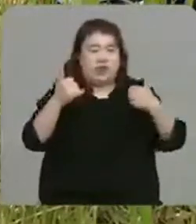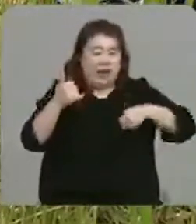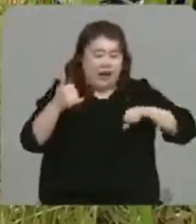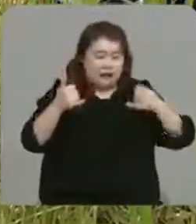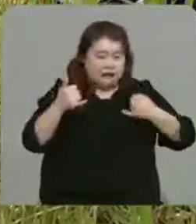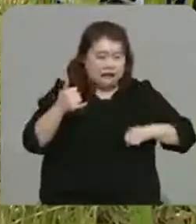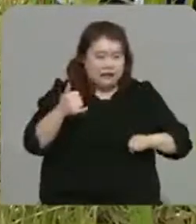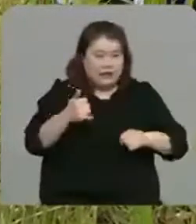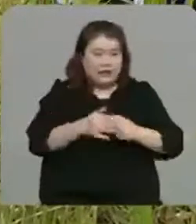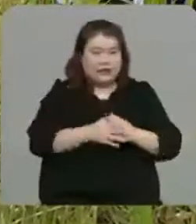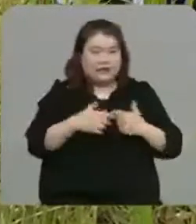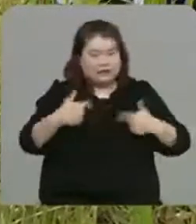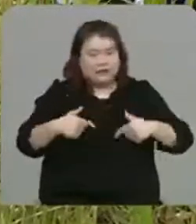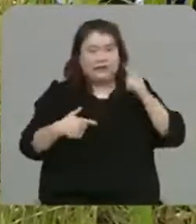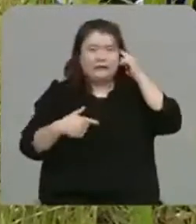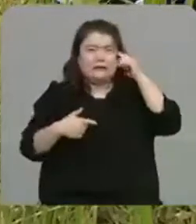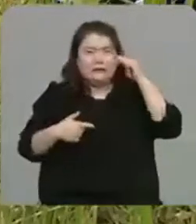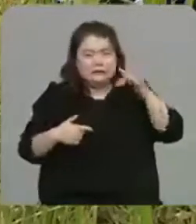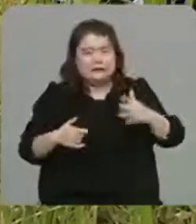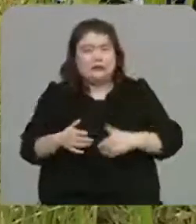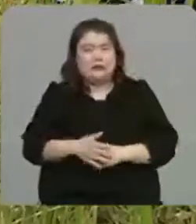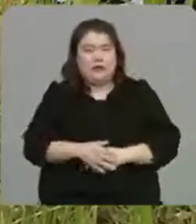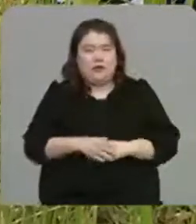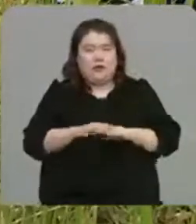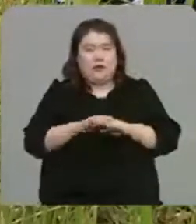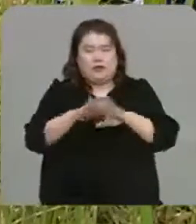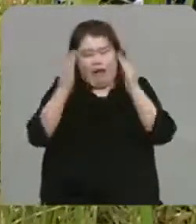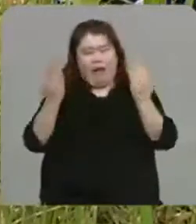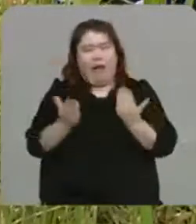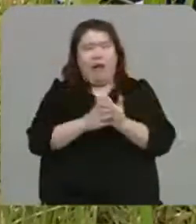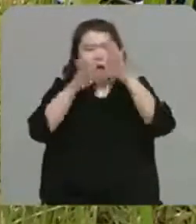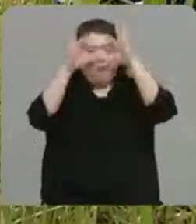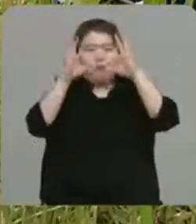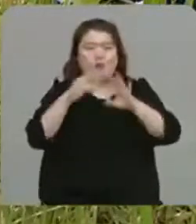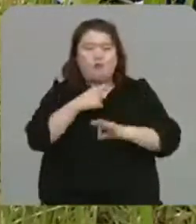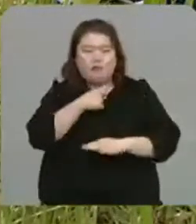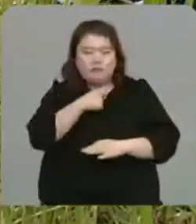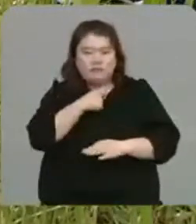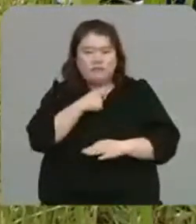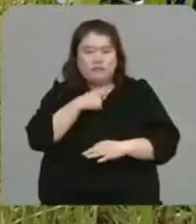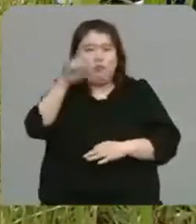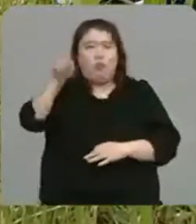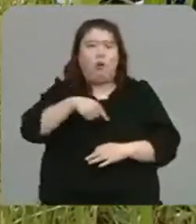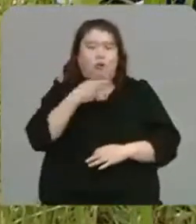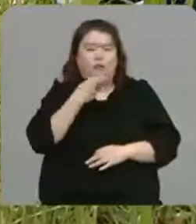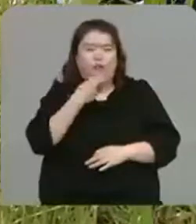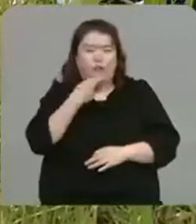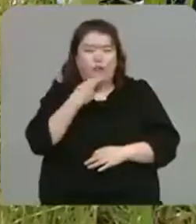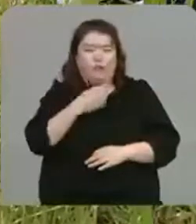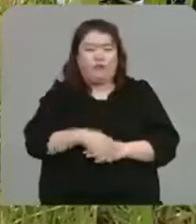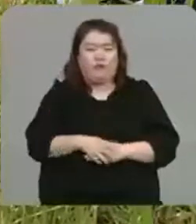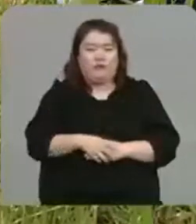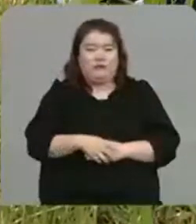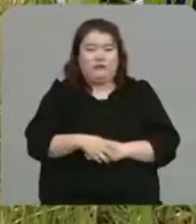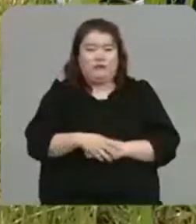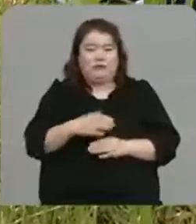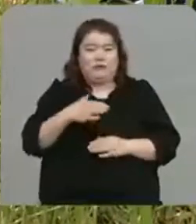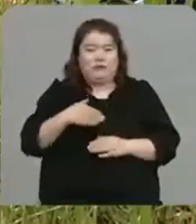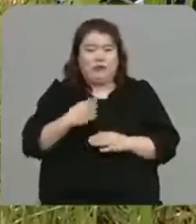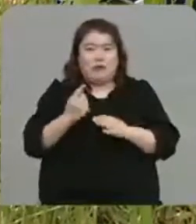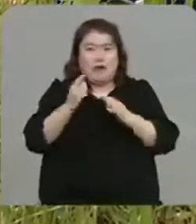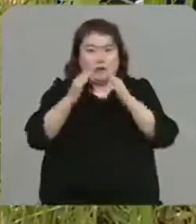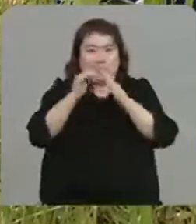언제나 기름지 않아요. 싹 보고 싶은데 안 와버렸어. 내가 막